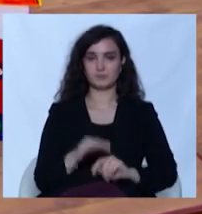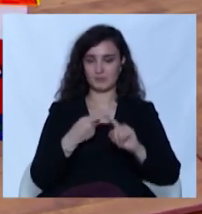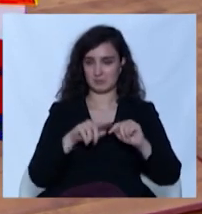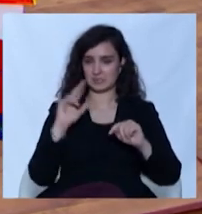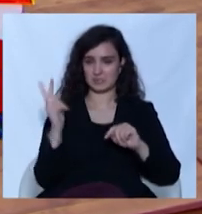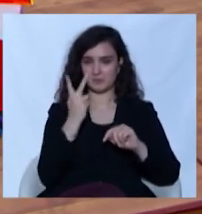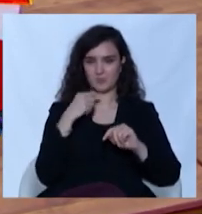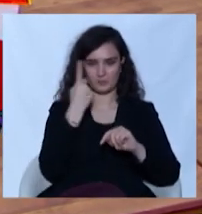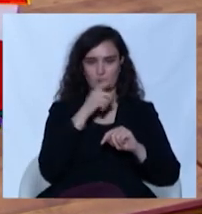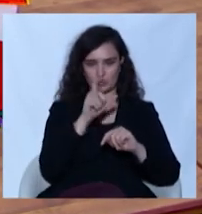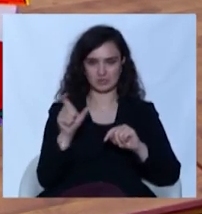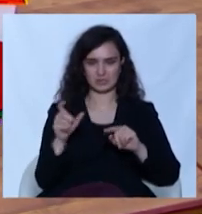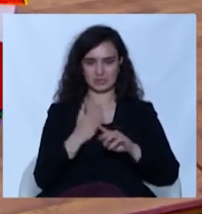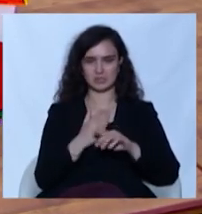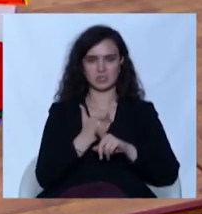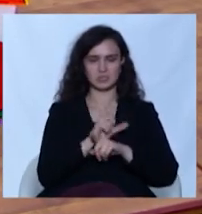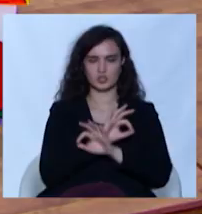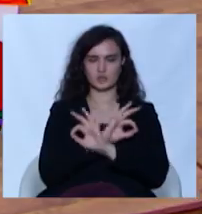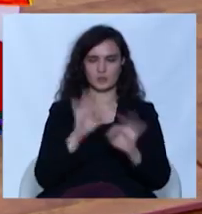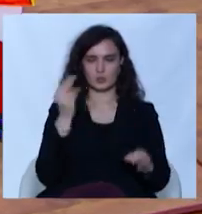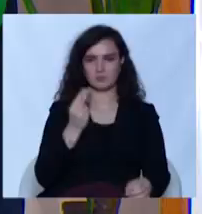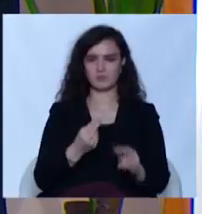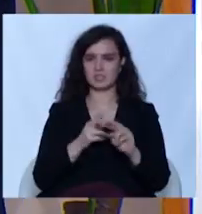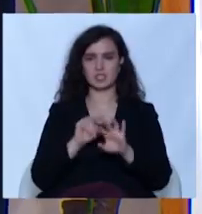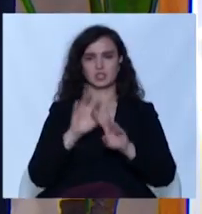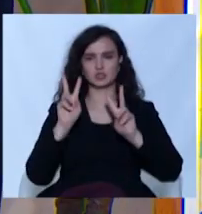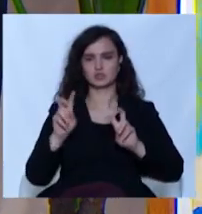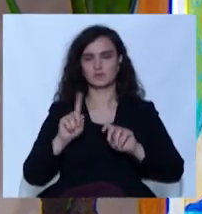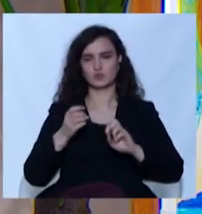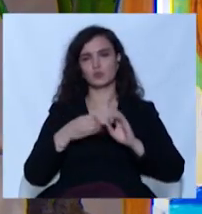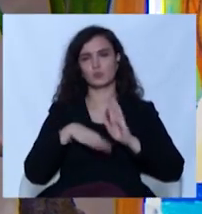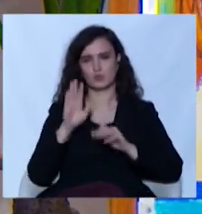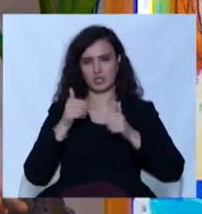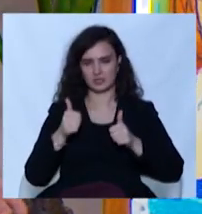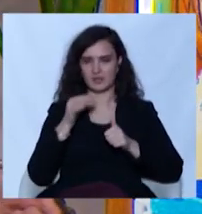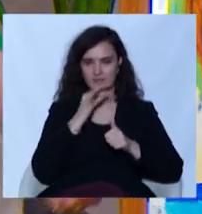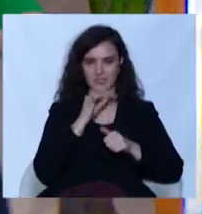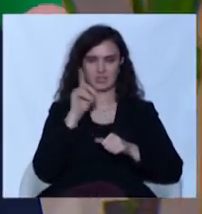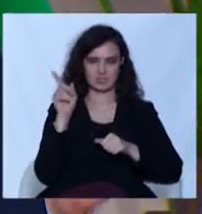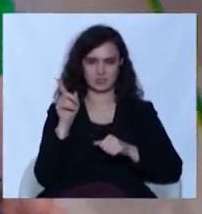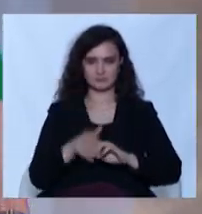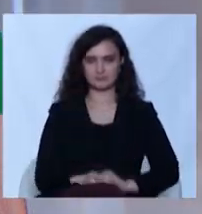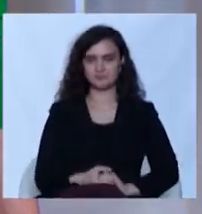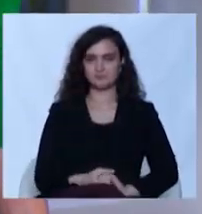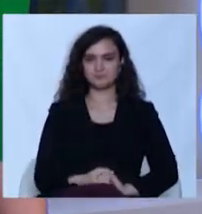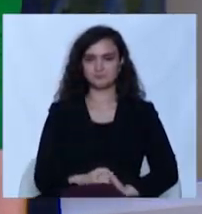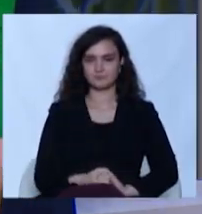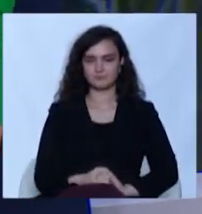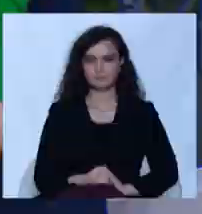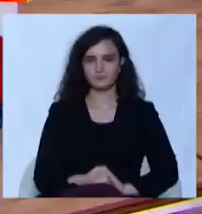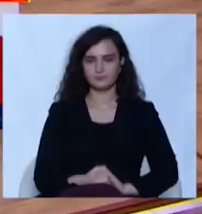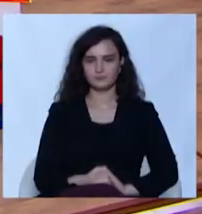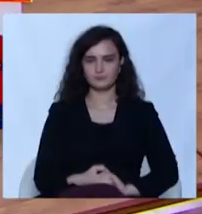სამივე პორტრეტიდან სამივე არის არაჩვეულებრივი და ეს არ ნიშნავს, რომ ეს უფრო კარგია ვიდრე ის. აი ეს